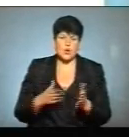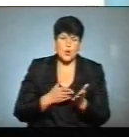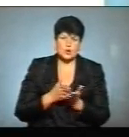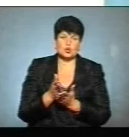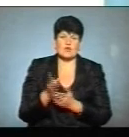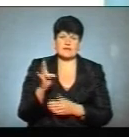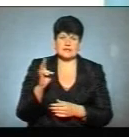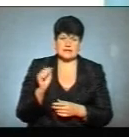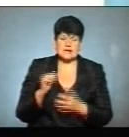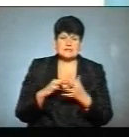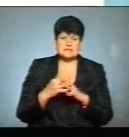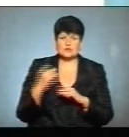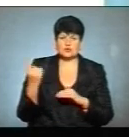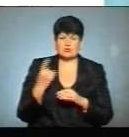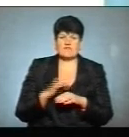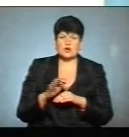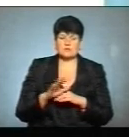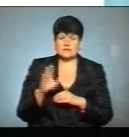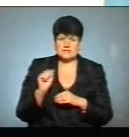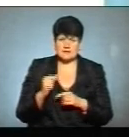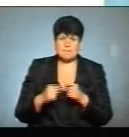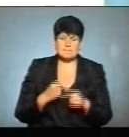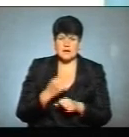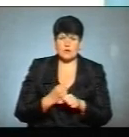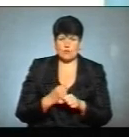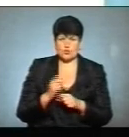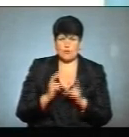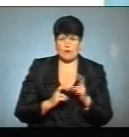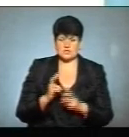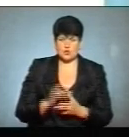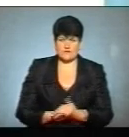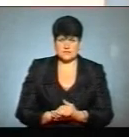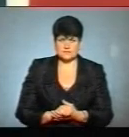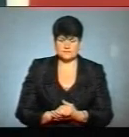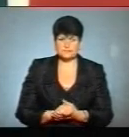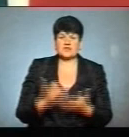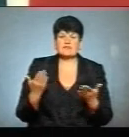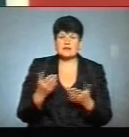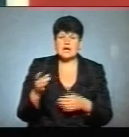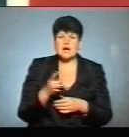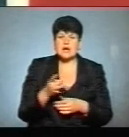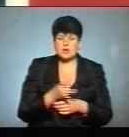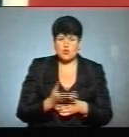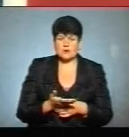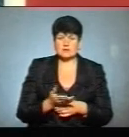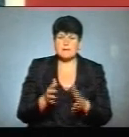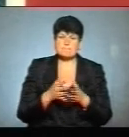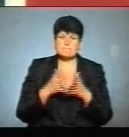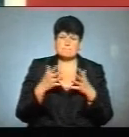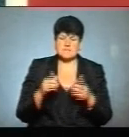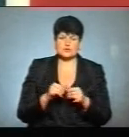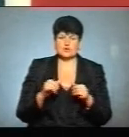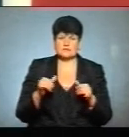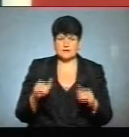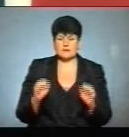на сільськогосподарське виробництво, на переробну промисловість. А у яких районах все ж таки більш розвинена,